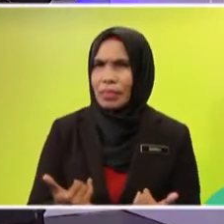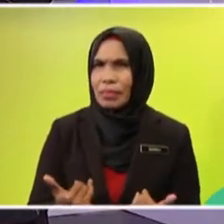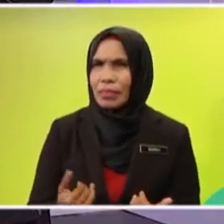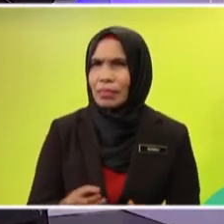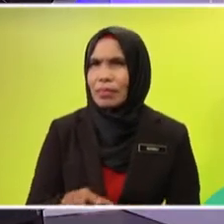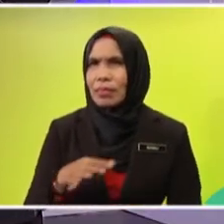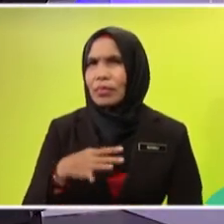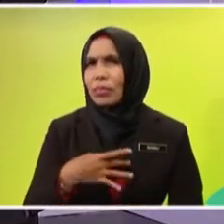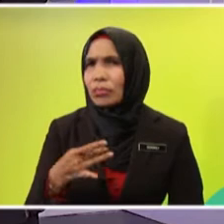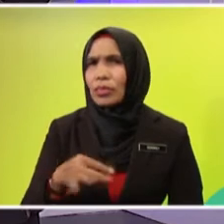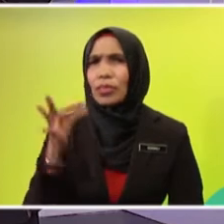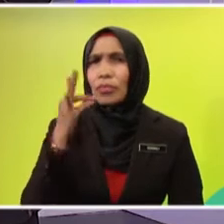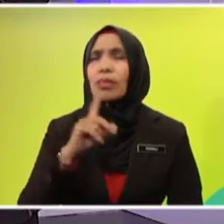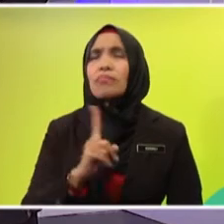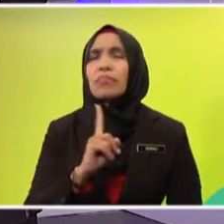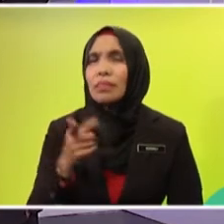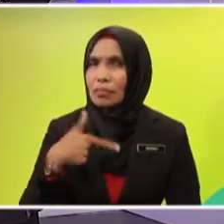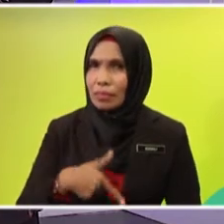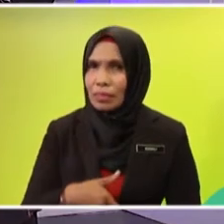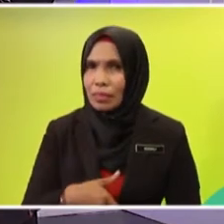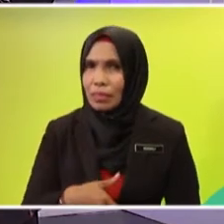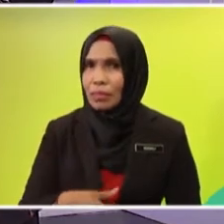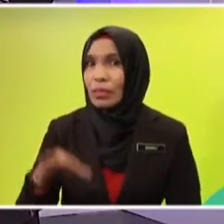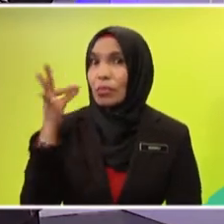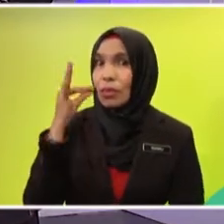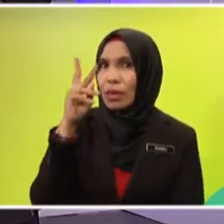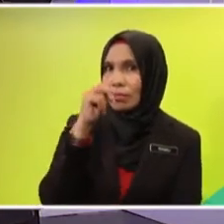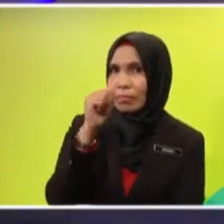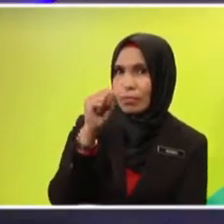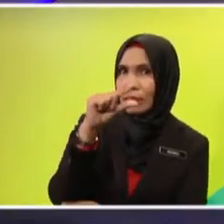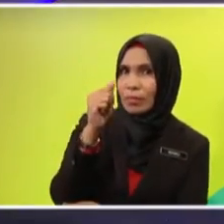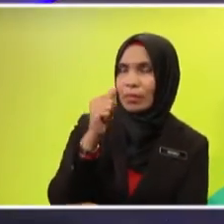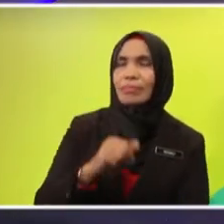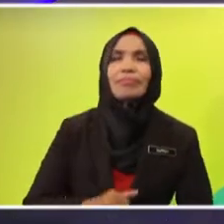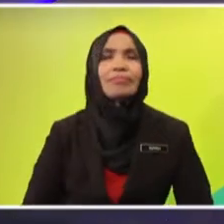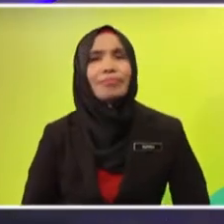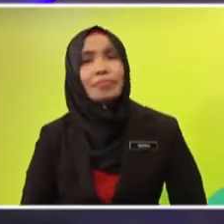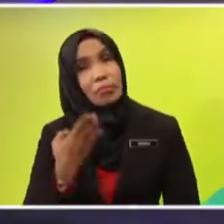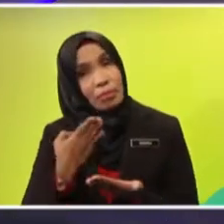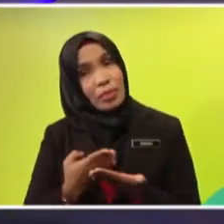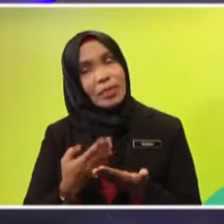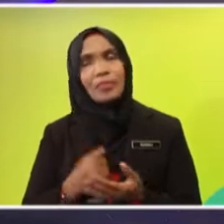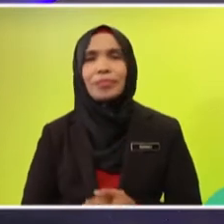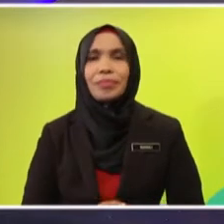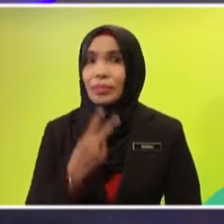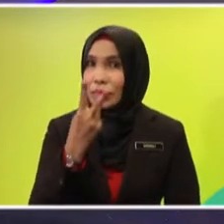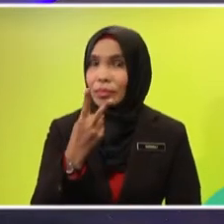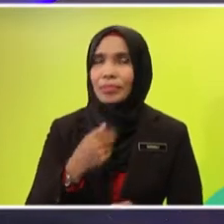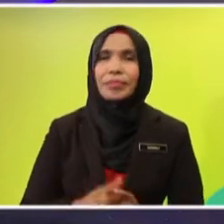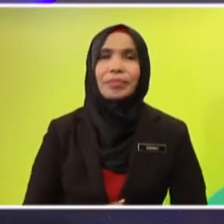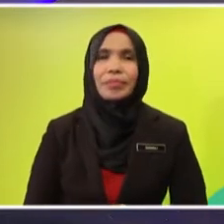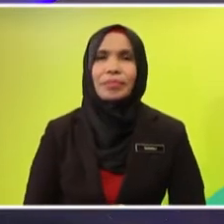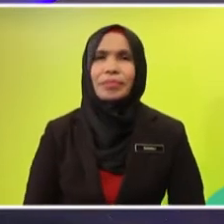lagi difference ke buah naga nagih wanage nah gempi Fancy tengok buah naga